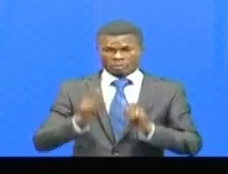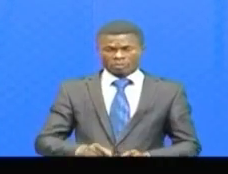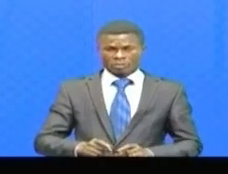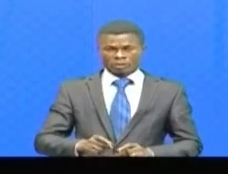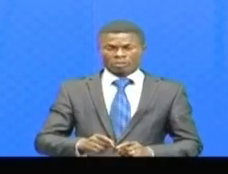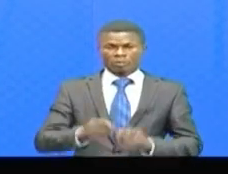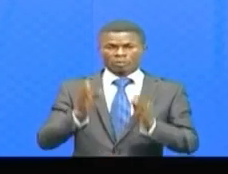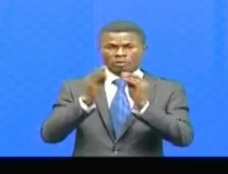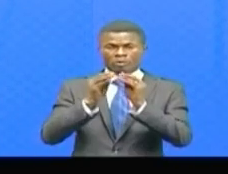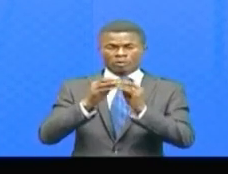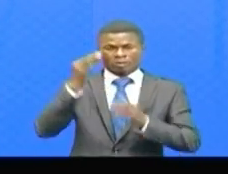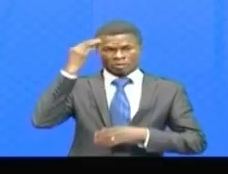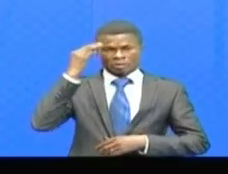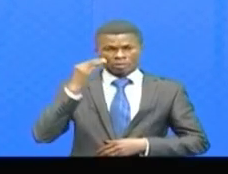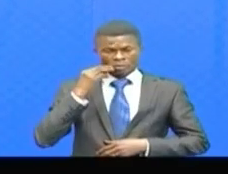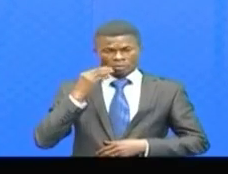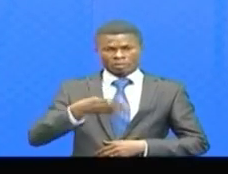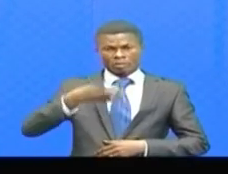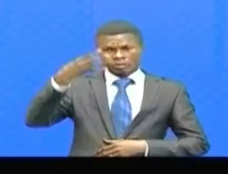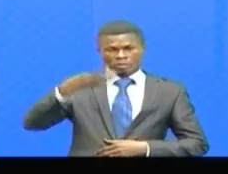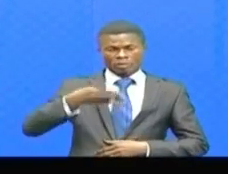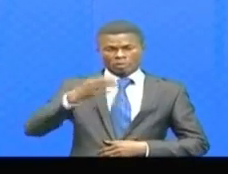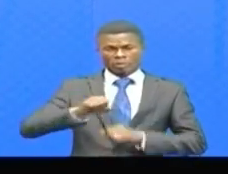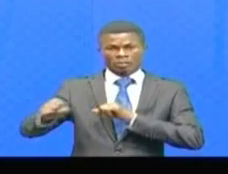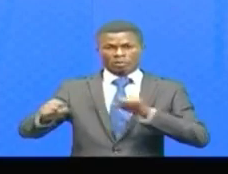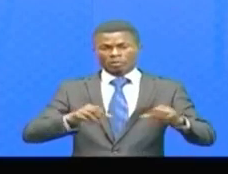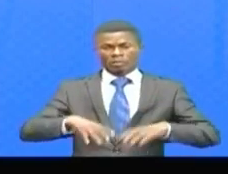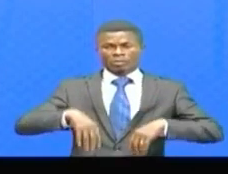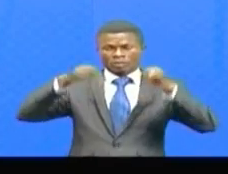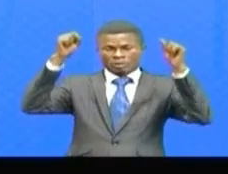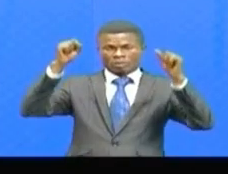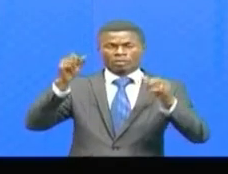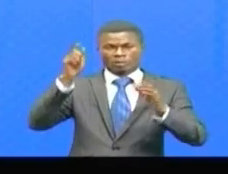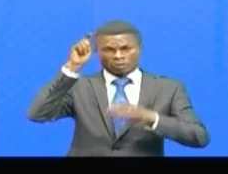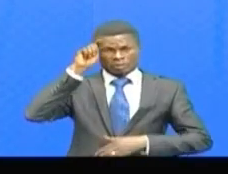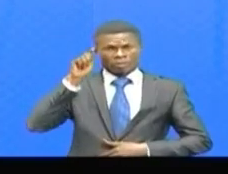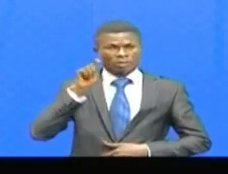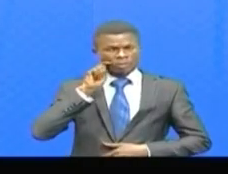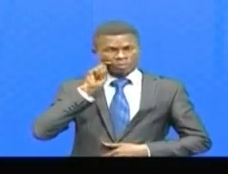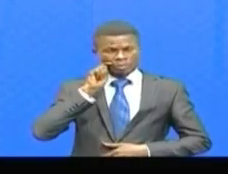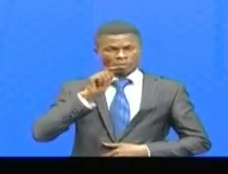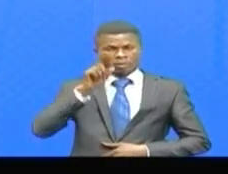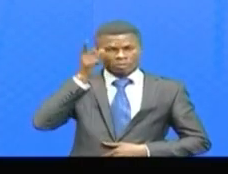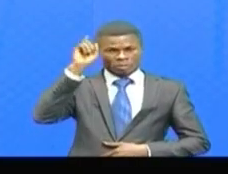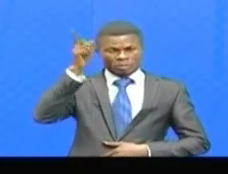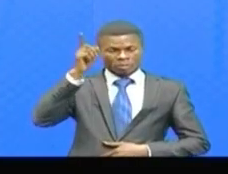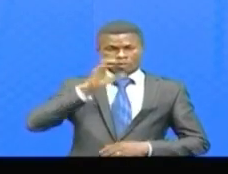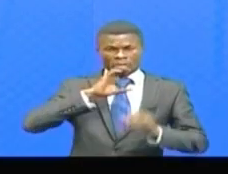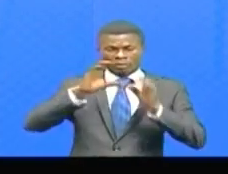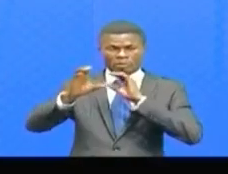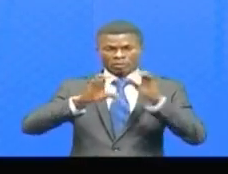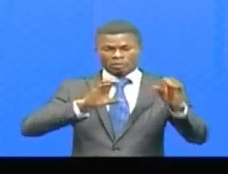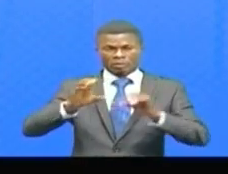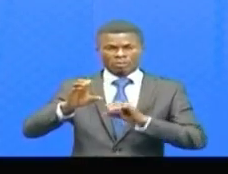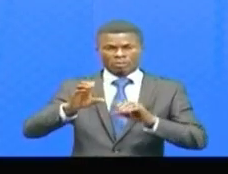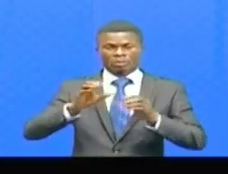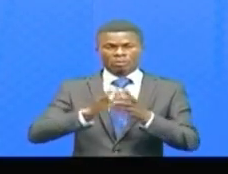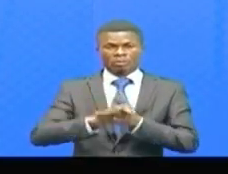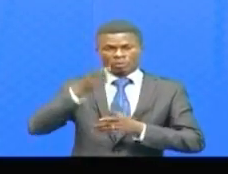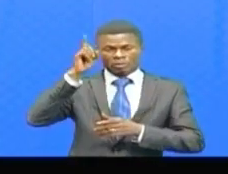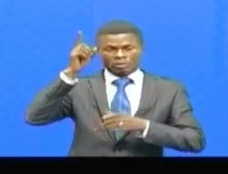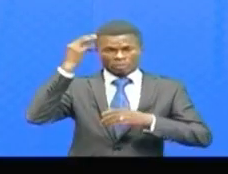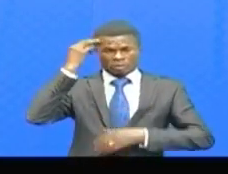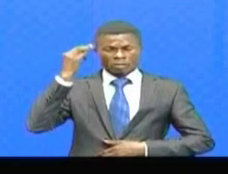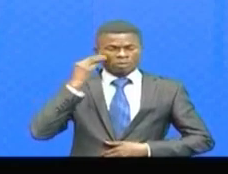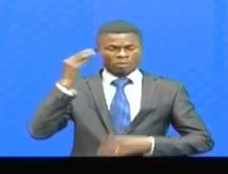du Conseil des ministres. 4. Examen et adoption des textes. 1. Communication du Premier